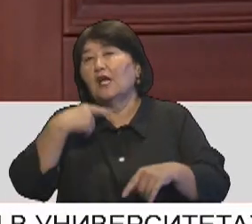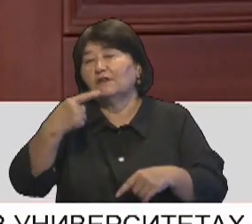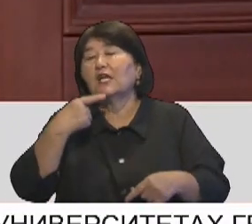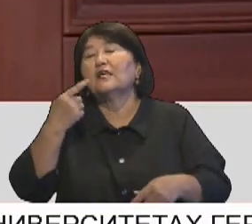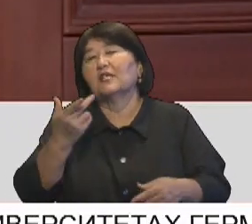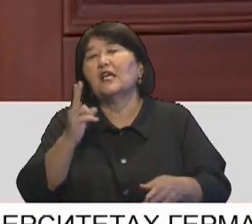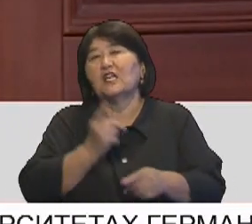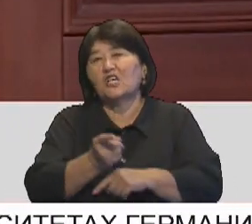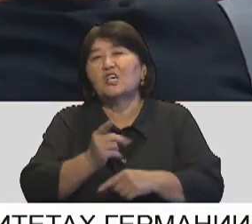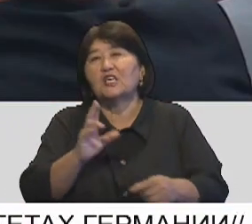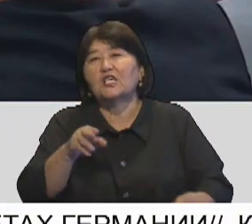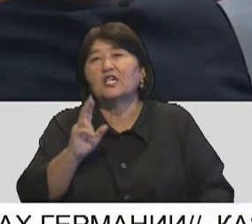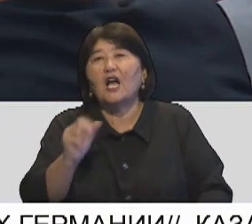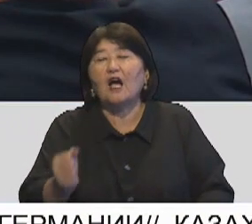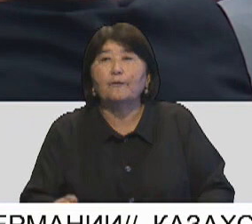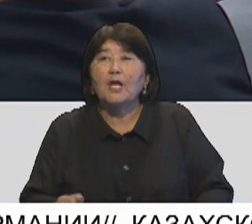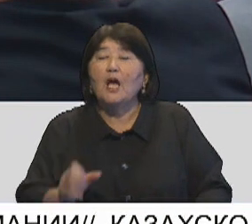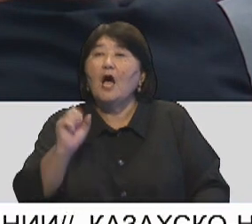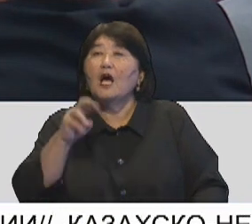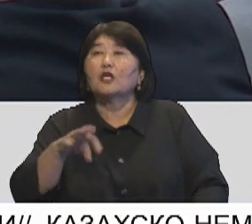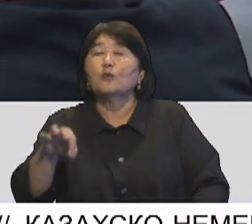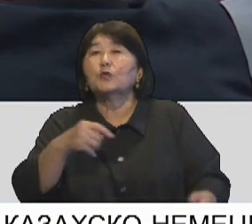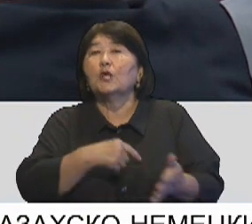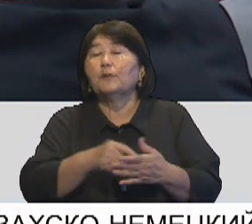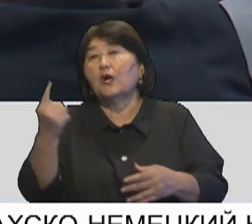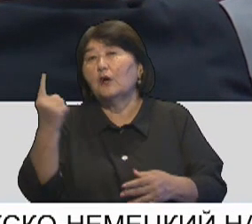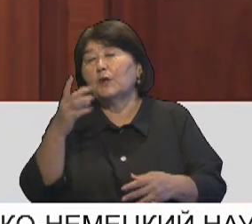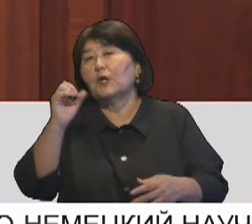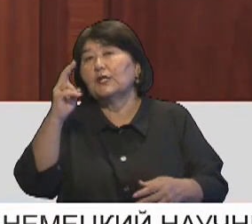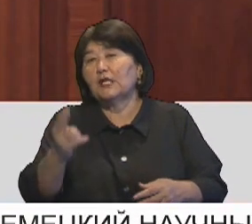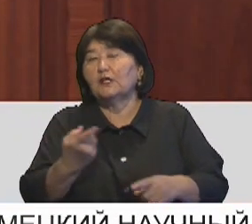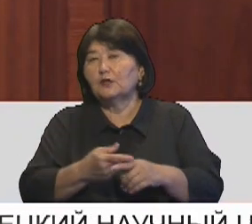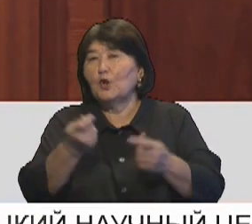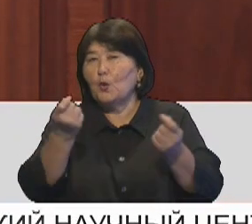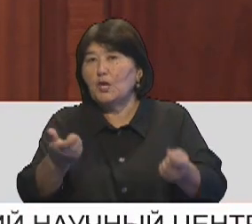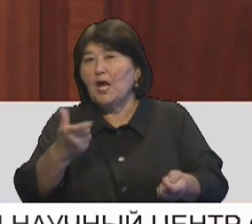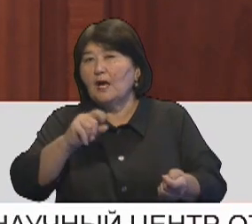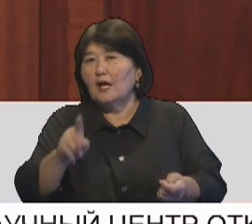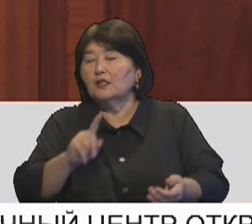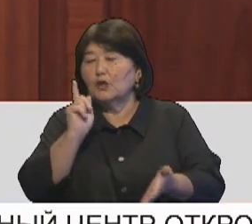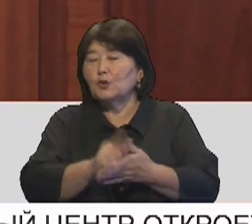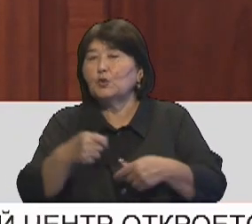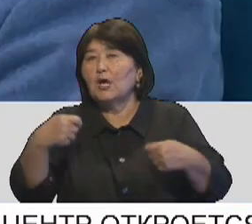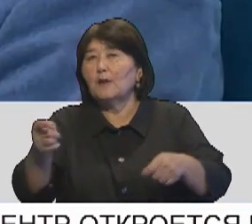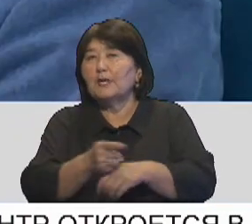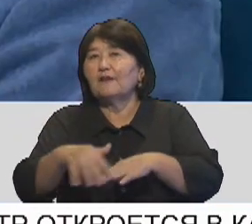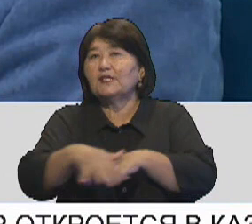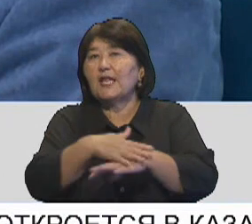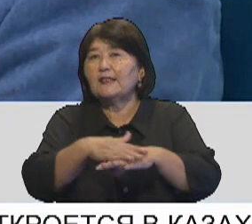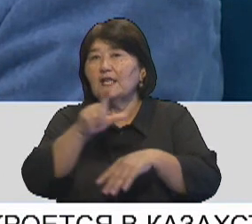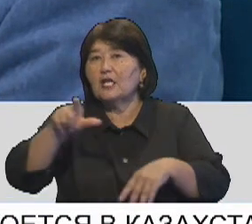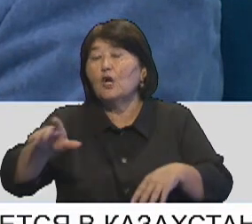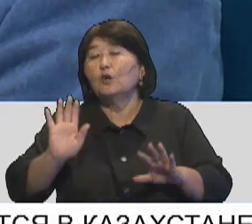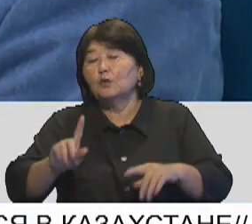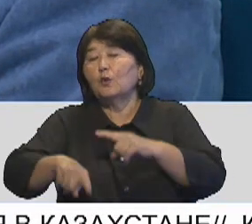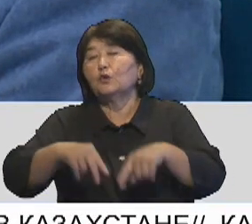критика Аким области подчеркнул в первую очередь социальный то есть удешевлению и только